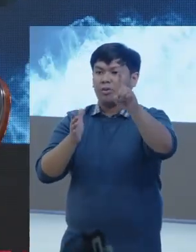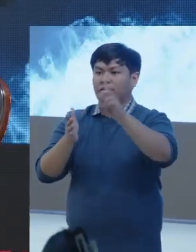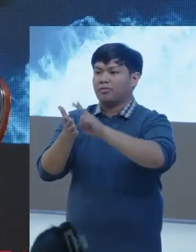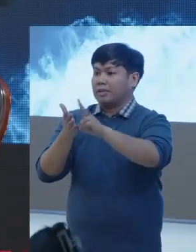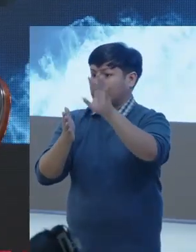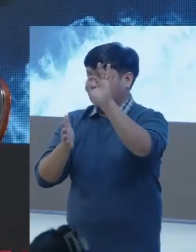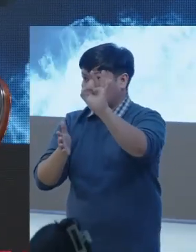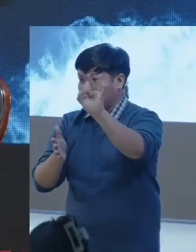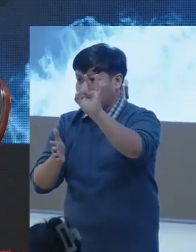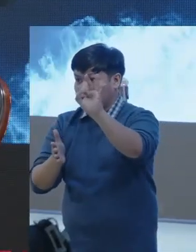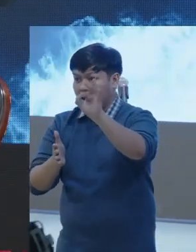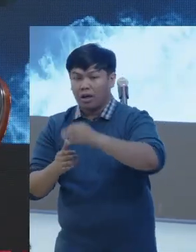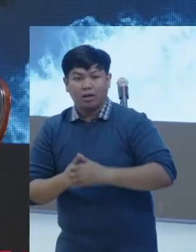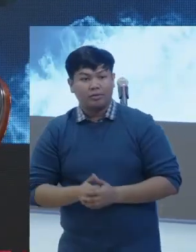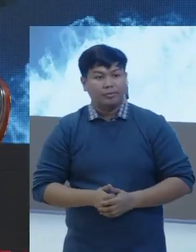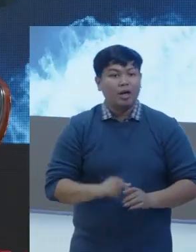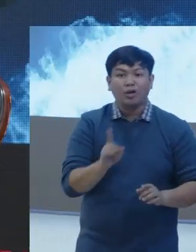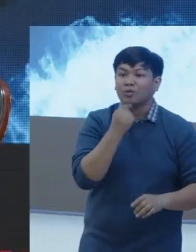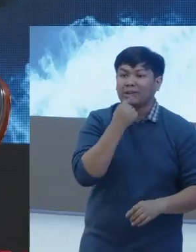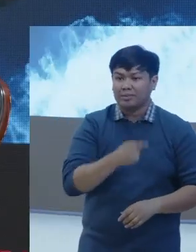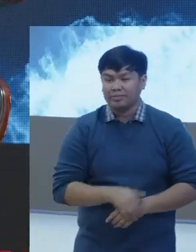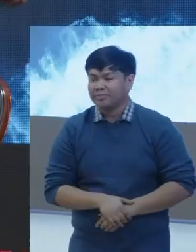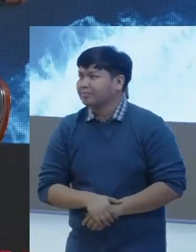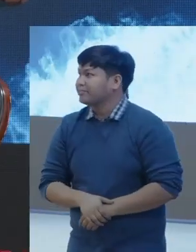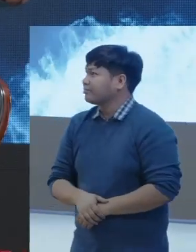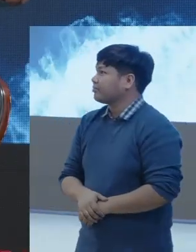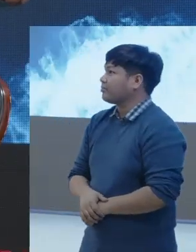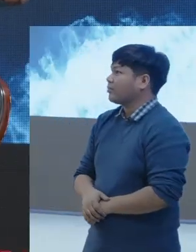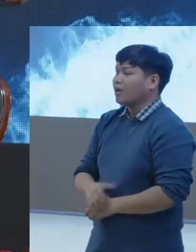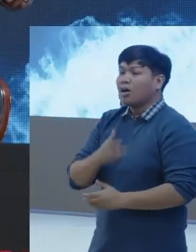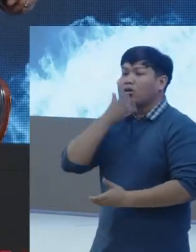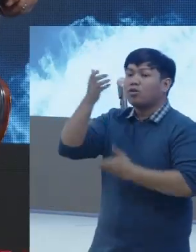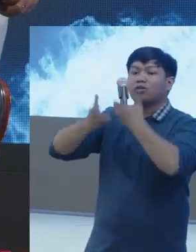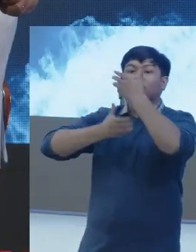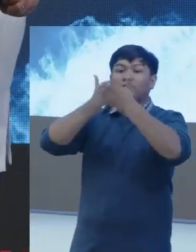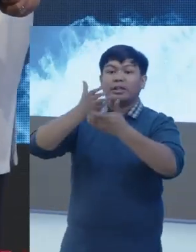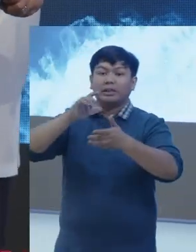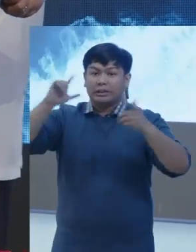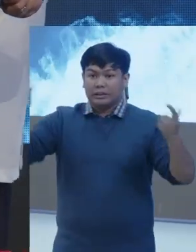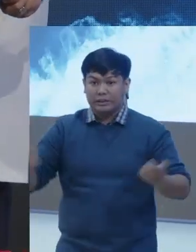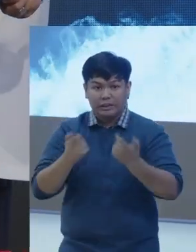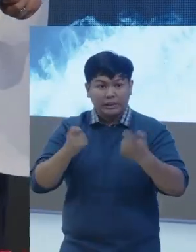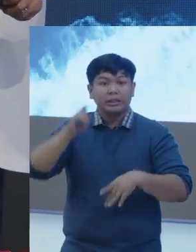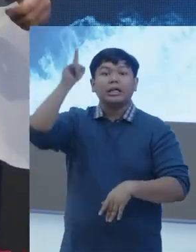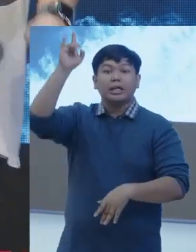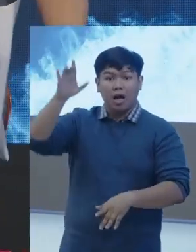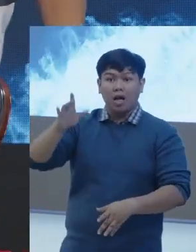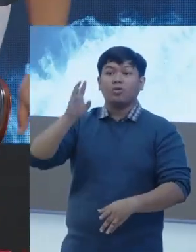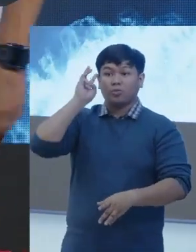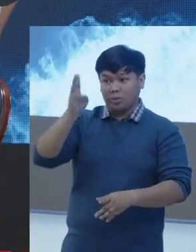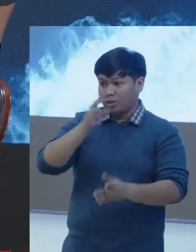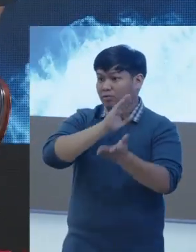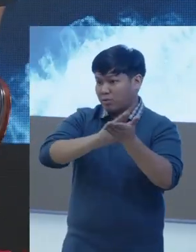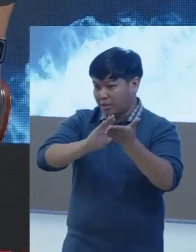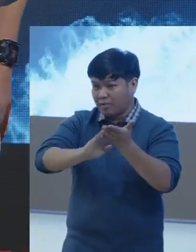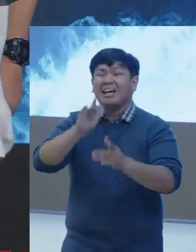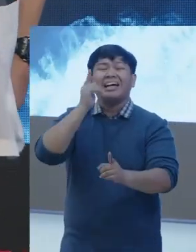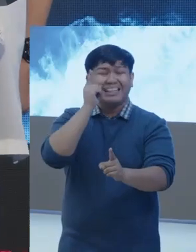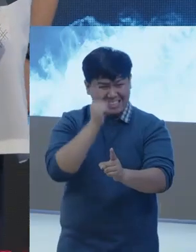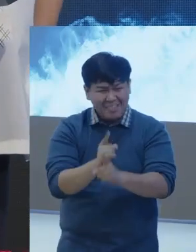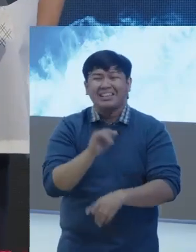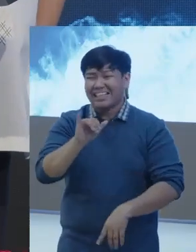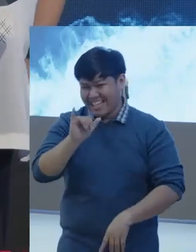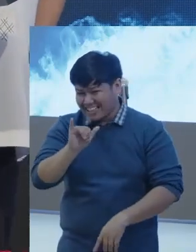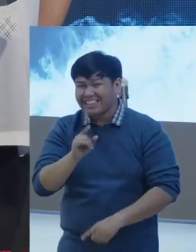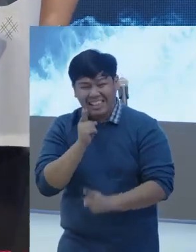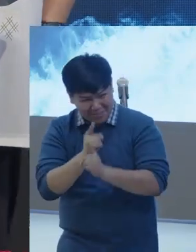clause. 1 John 1:9, if you confess your sins, He's faithful and just to forgive and to cleanse you from all